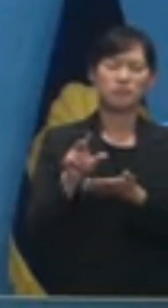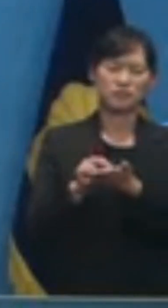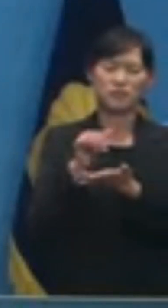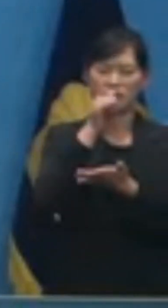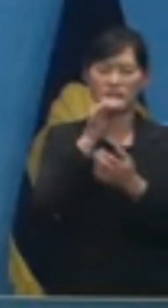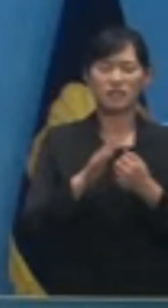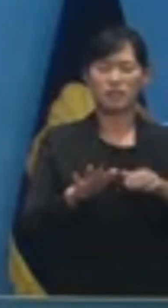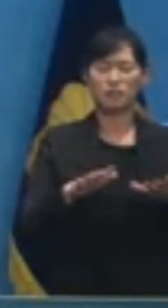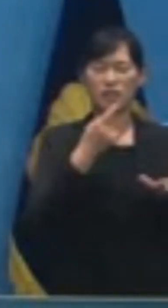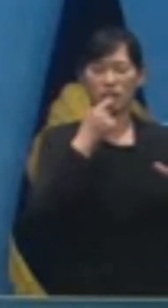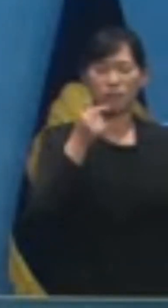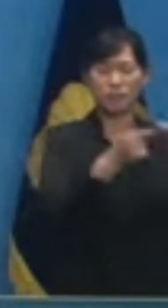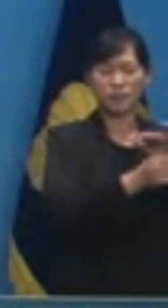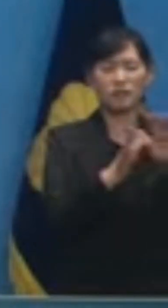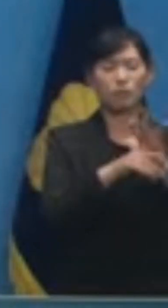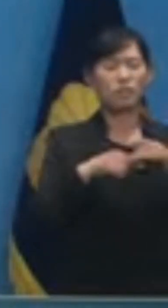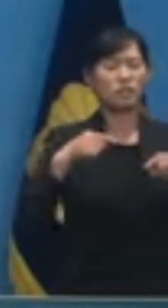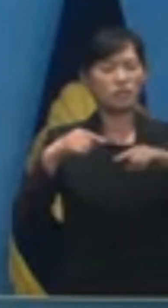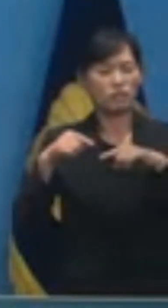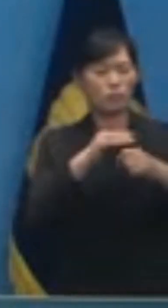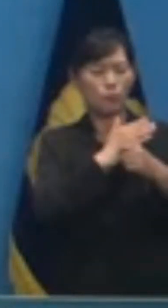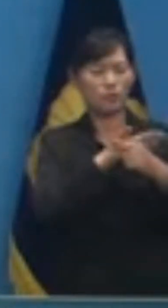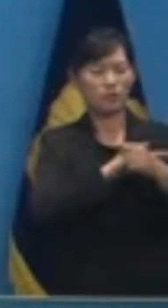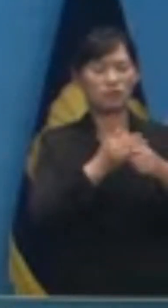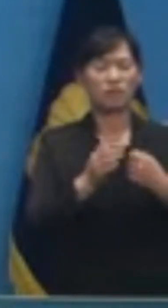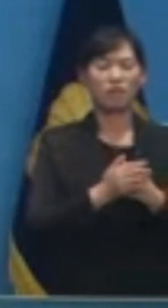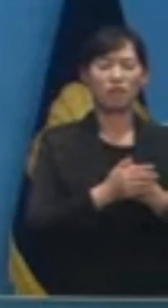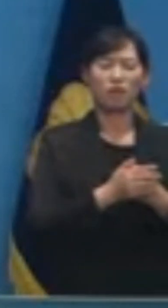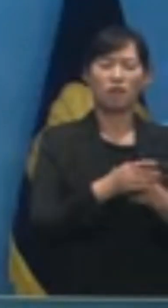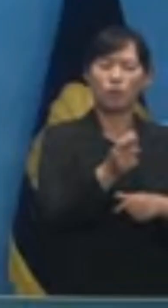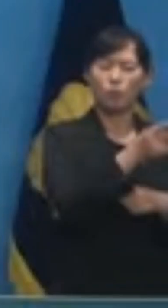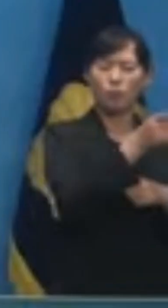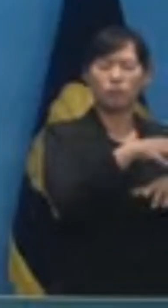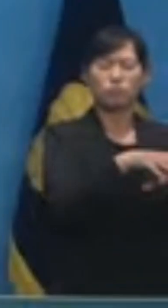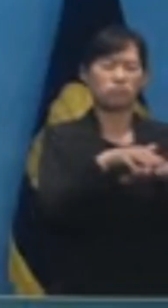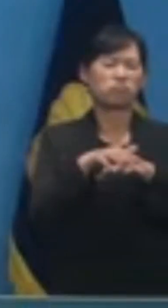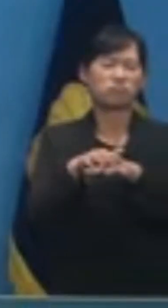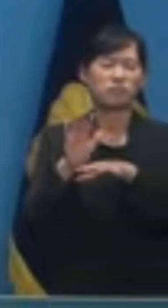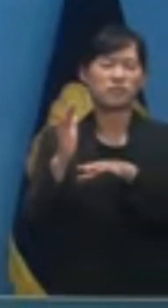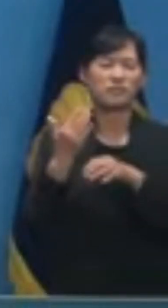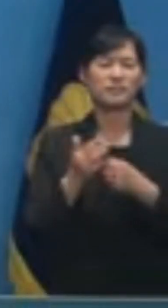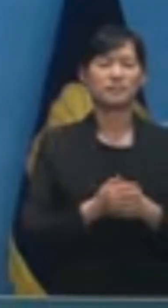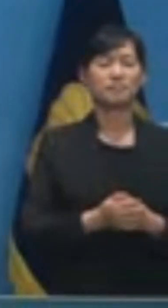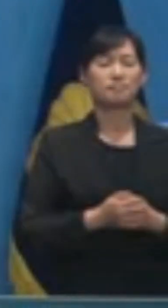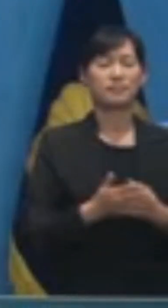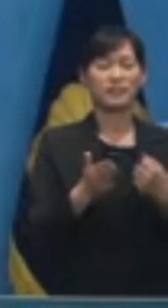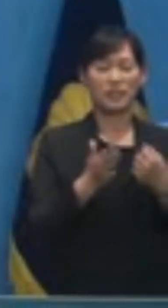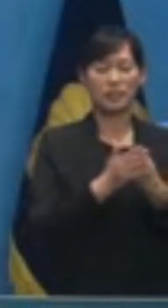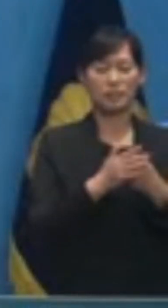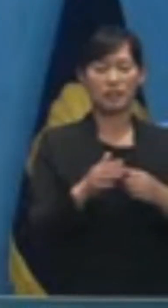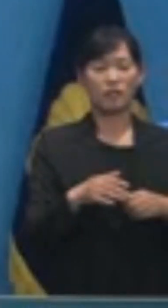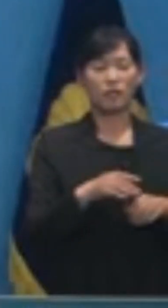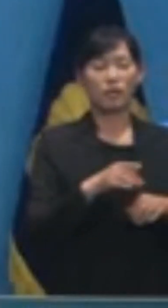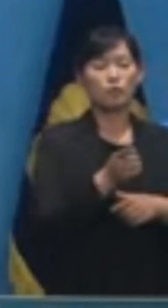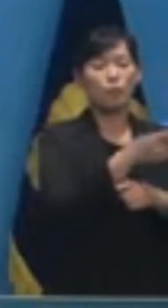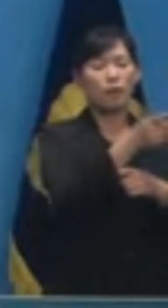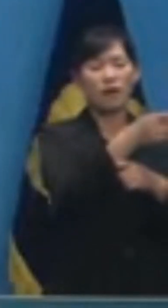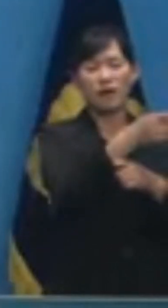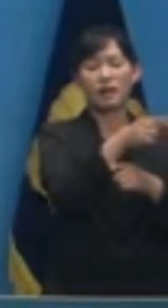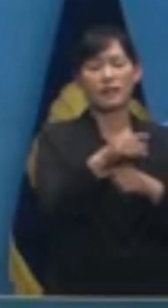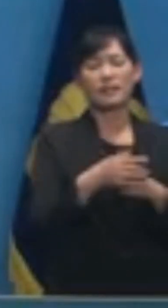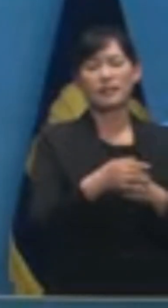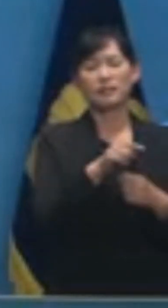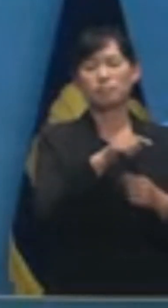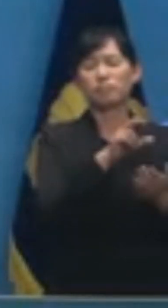개헌 사태에서도 정치권 사이에서 흔들리는 소방 조직이 되었다. 1주기의 소방차장으로 인하여